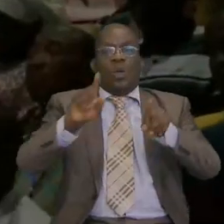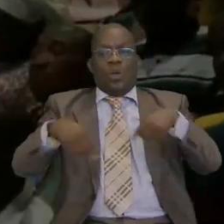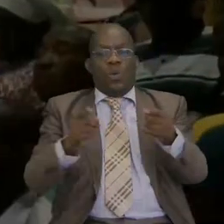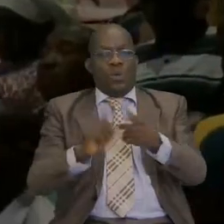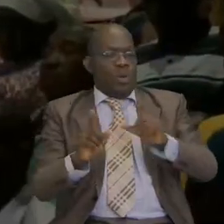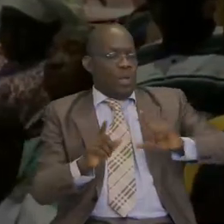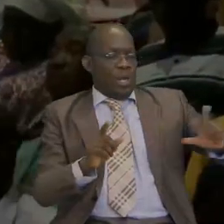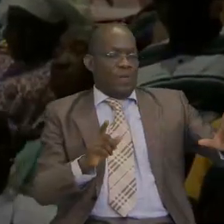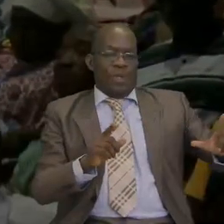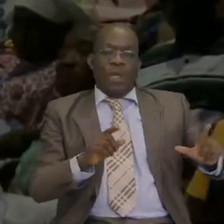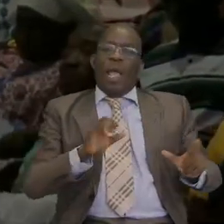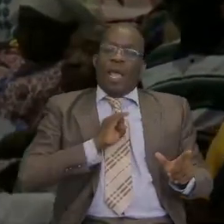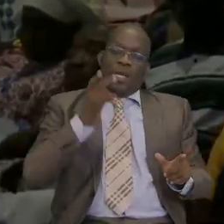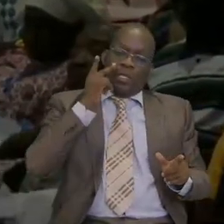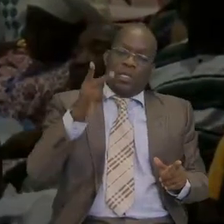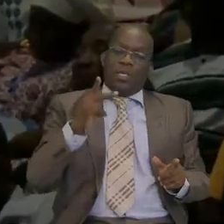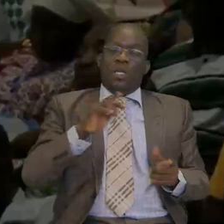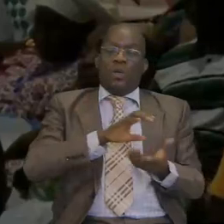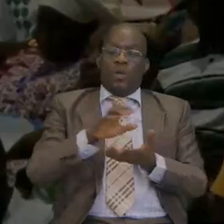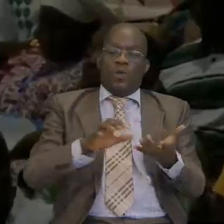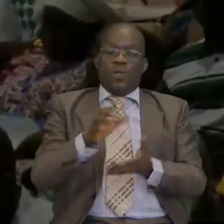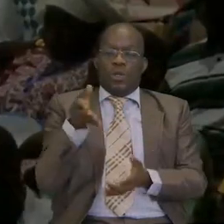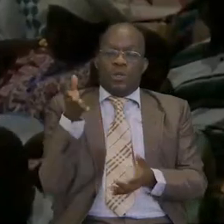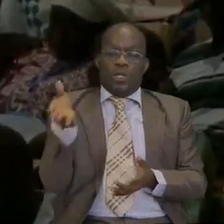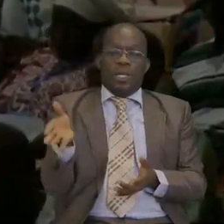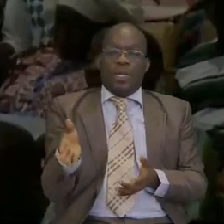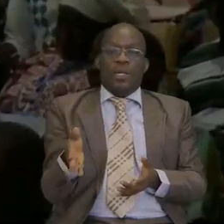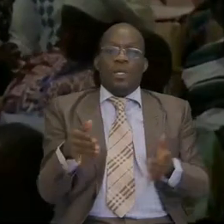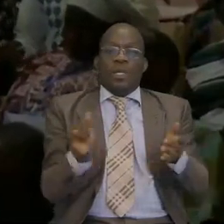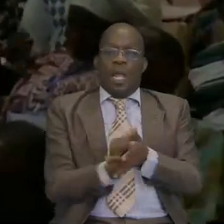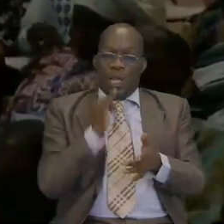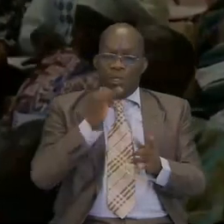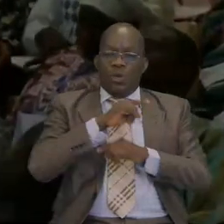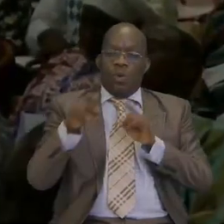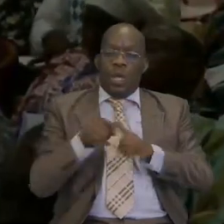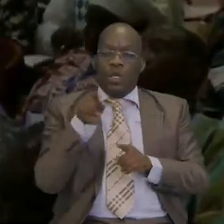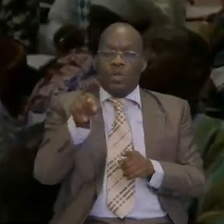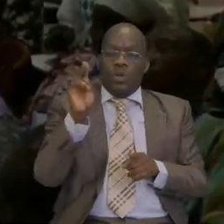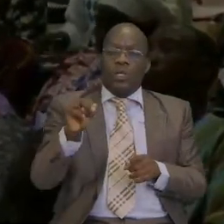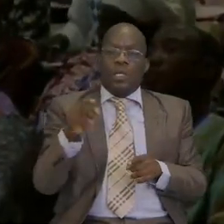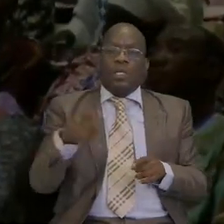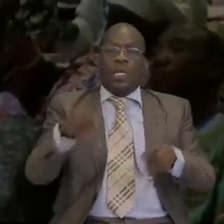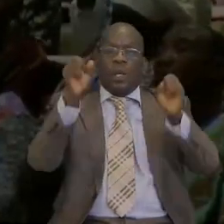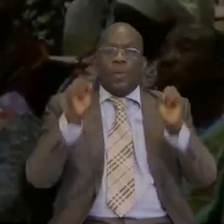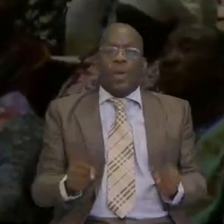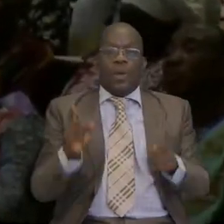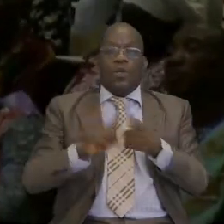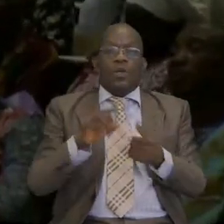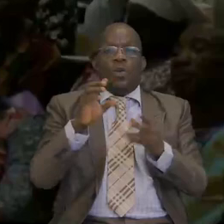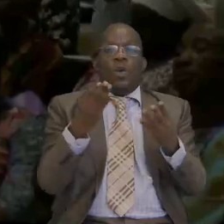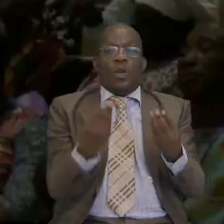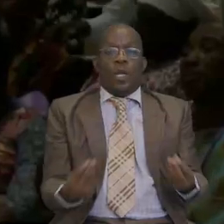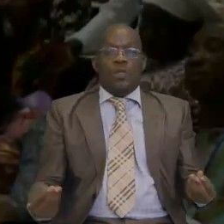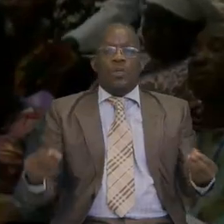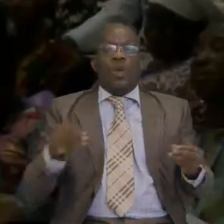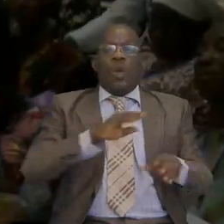droite, il y a la confusion là-bas. Ça, c'est en ce moment-là qu'il te faut la puissance pour neutraliser tout ce qui se lève